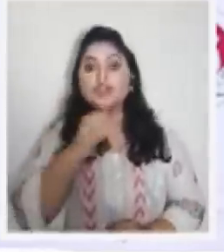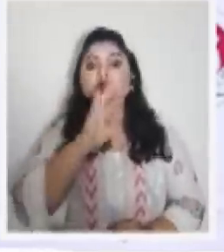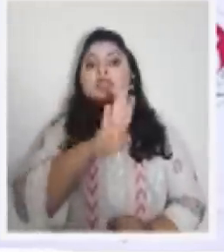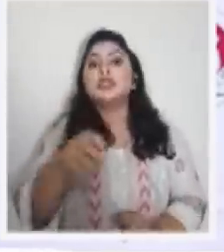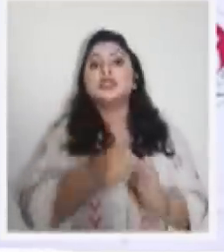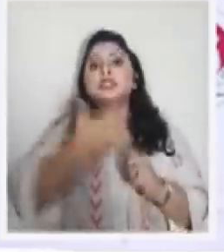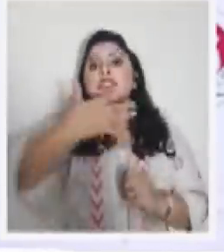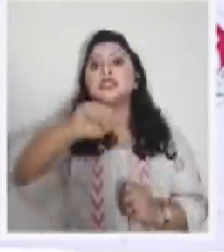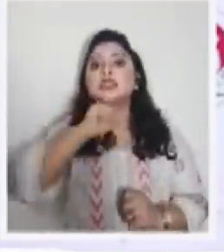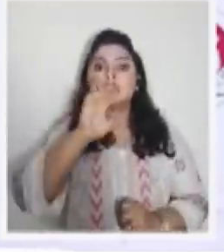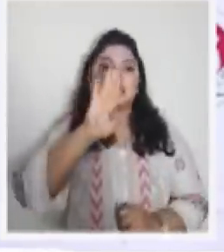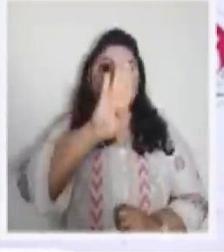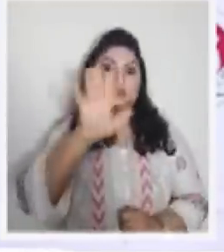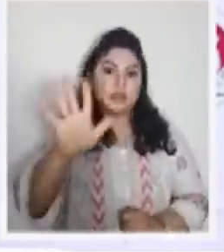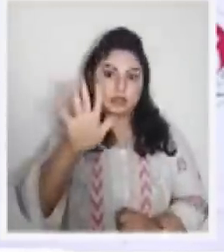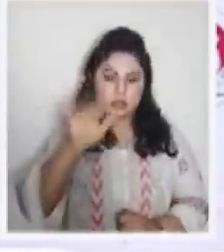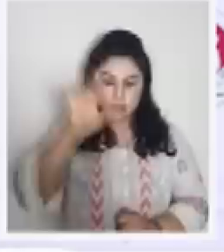29.04% এবং 60